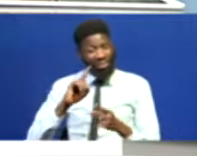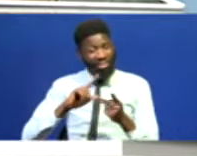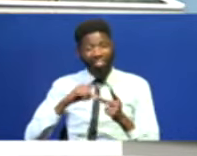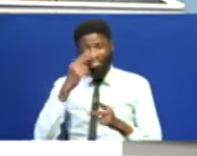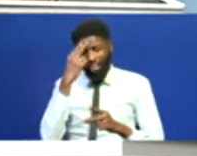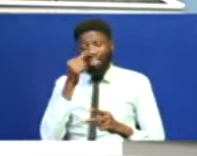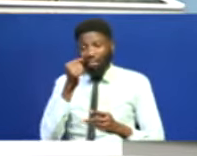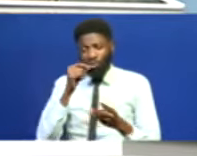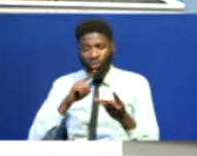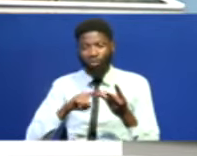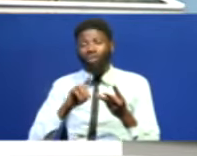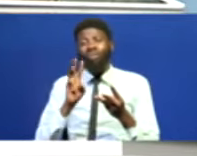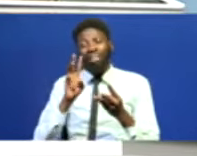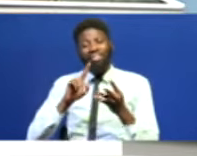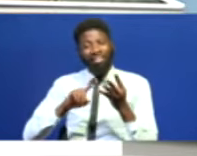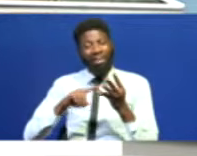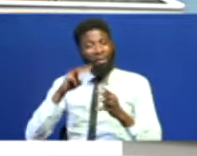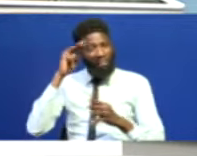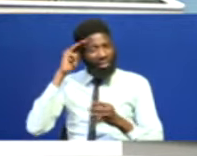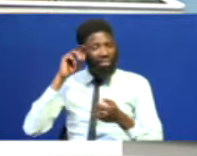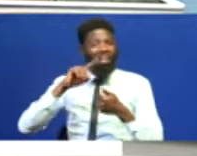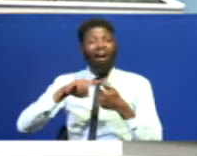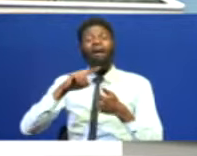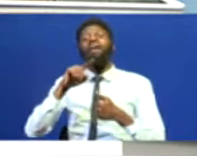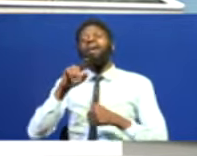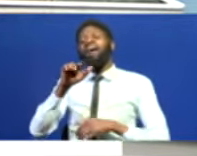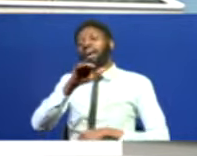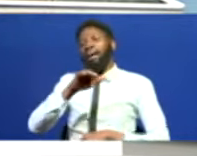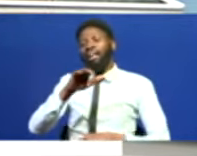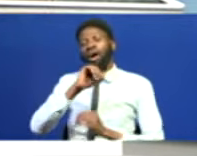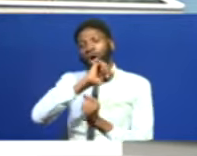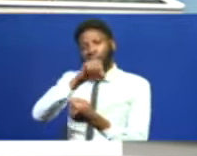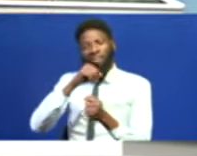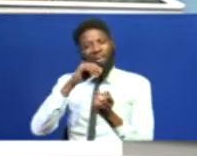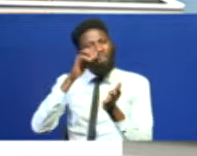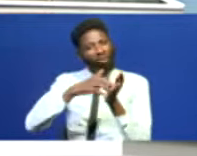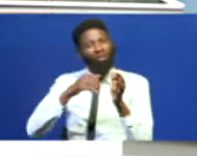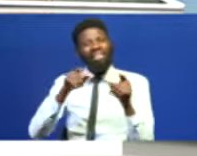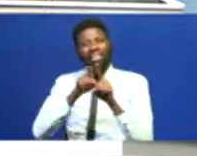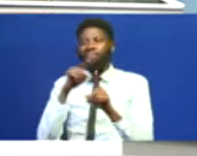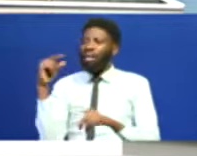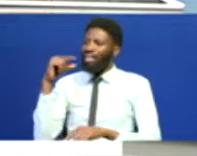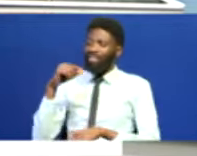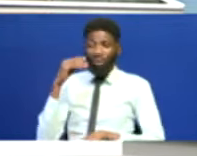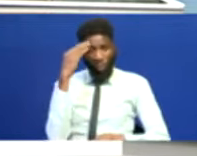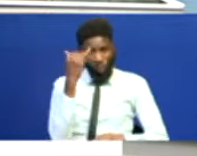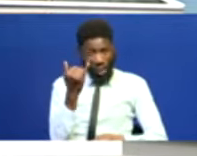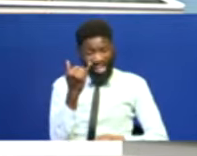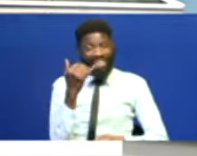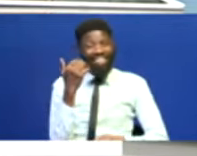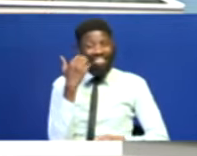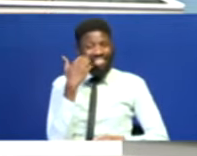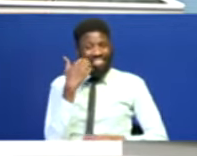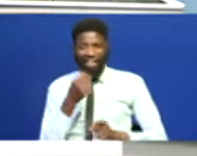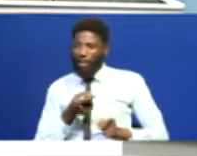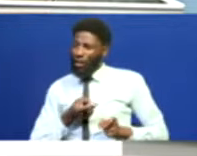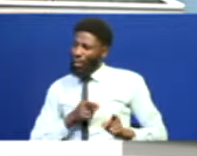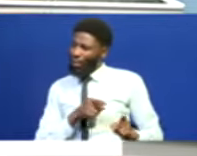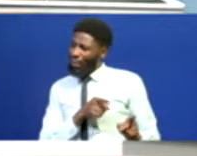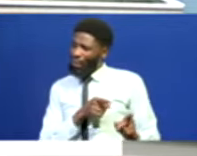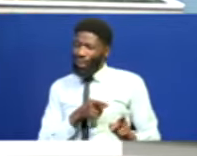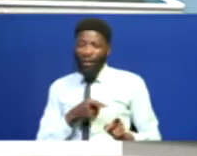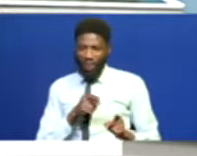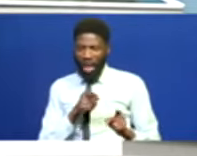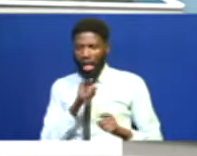Marsabit, Homa Bay, Machakos na Garissa. Kampeni hiyo imejiri kutokana na ongezeko la visa vya ugonjwa wa kipindupindu humu nchini,